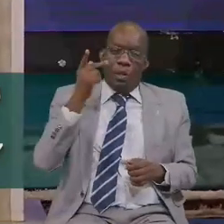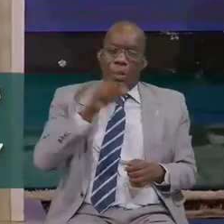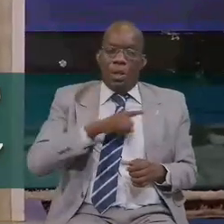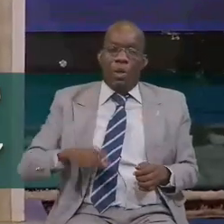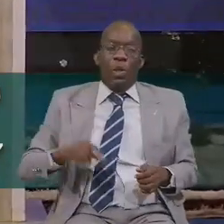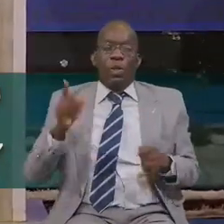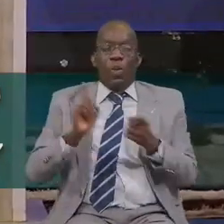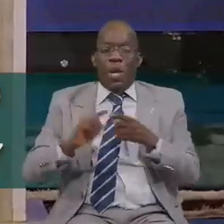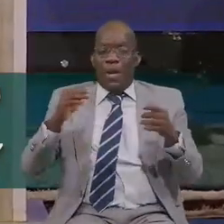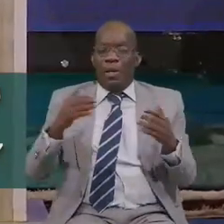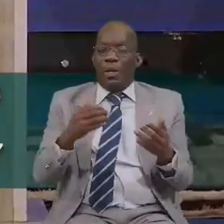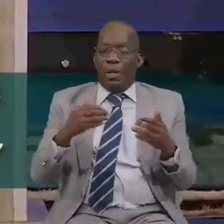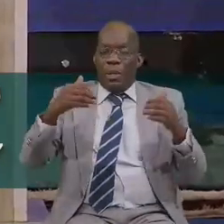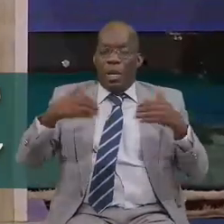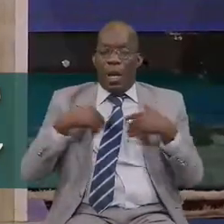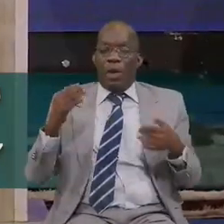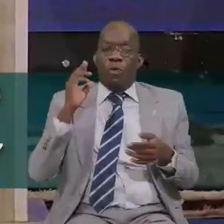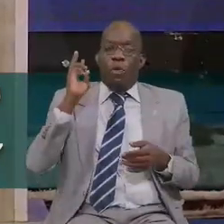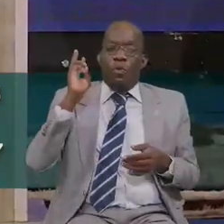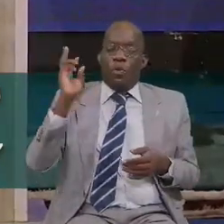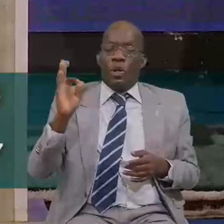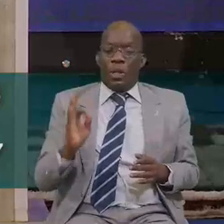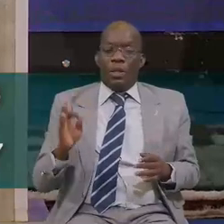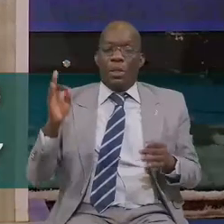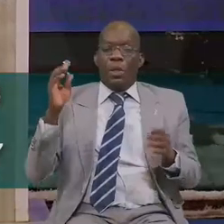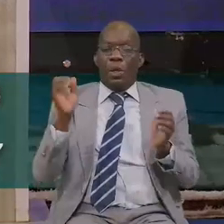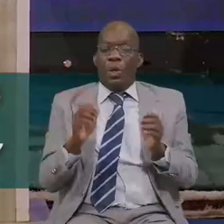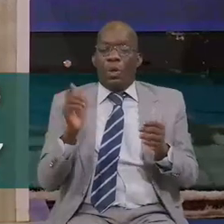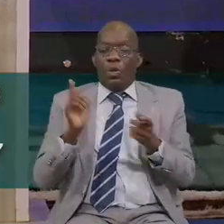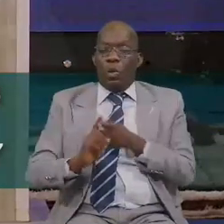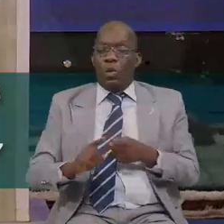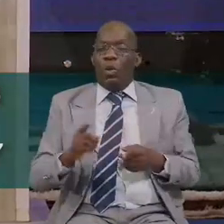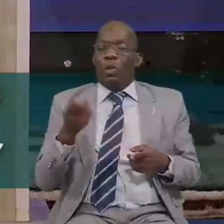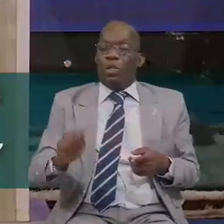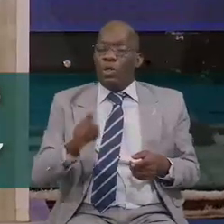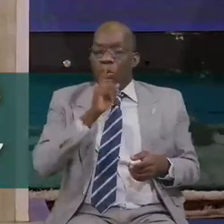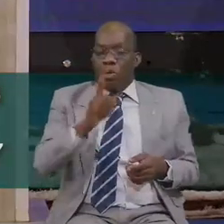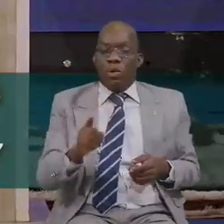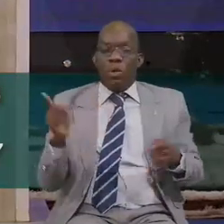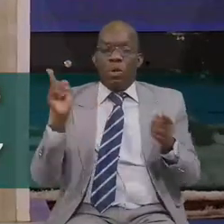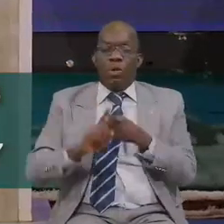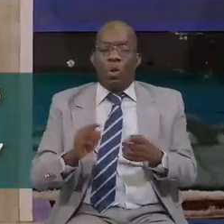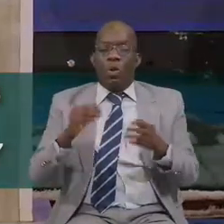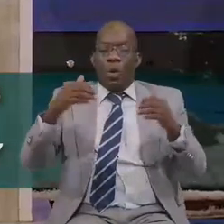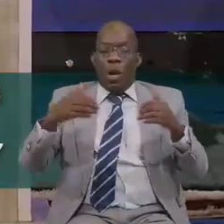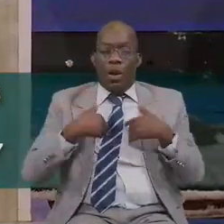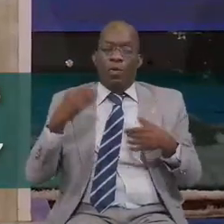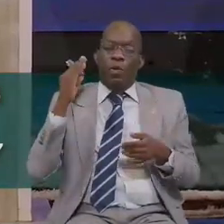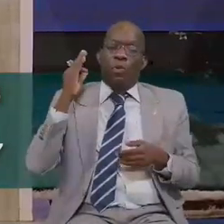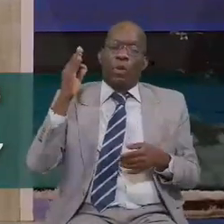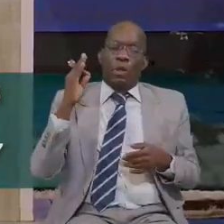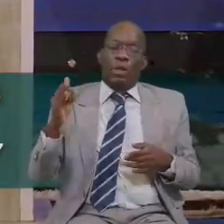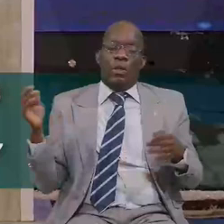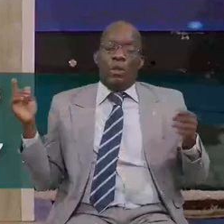Sans crainte, sans avoir peur, sans intimidation, en témoignage à